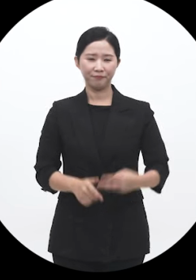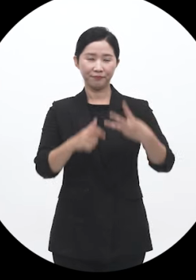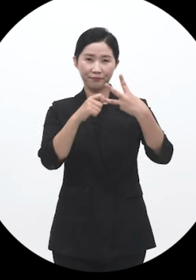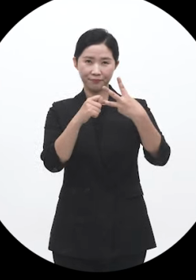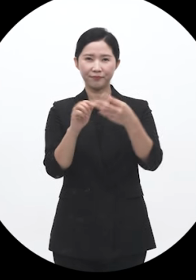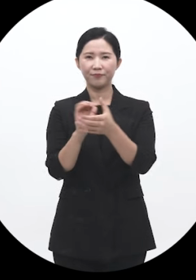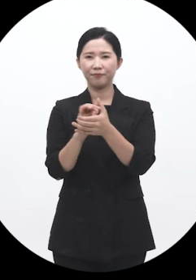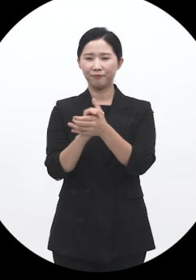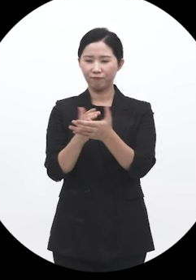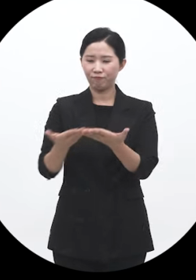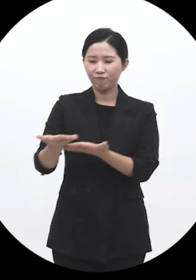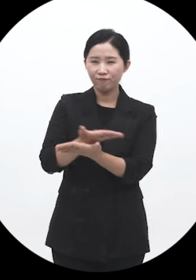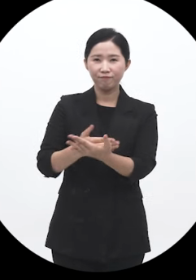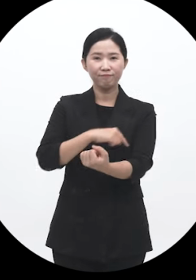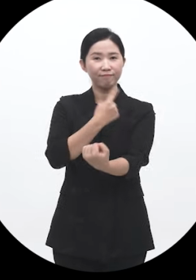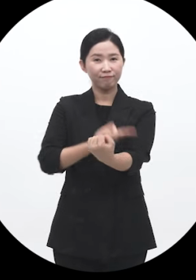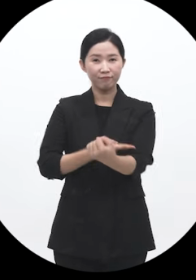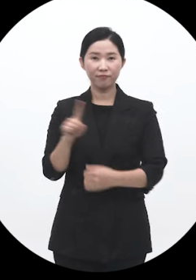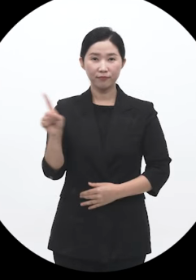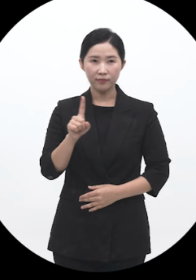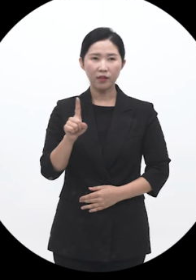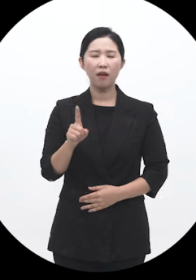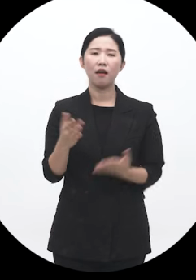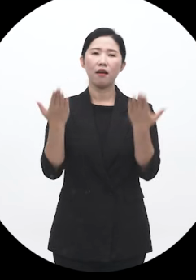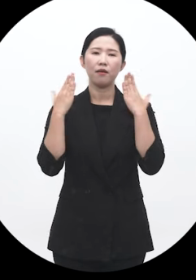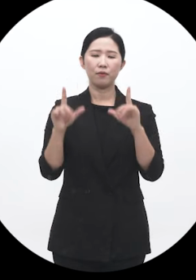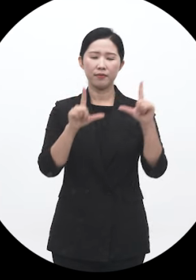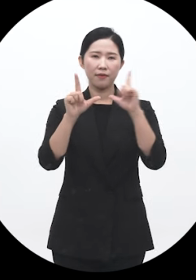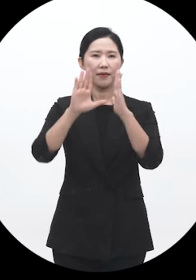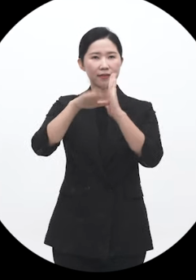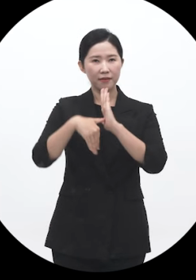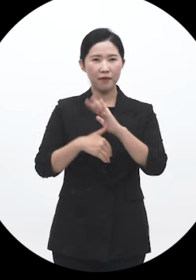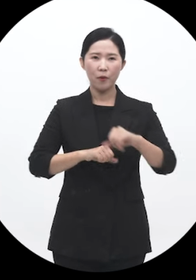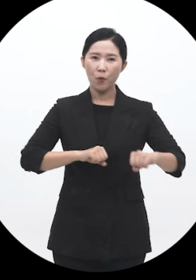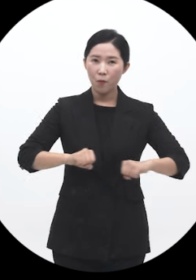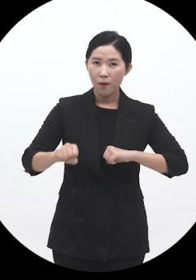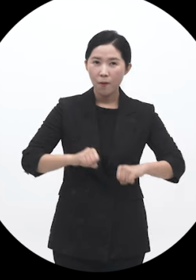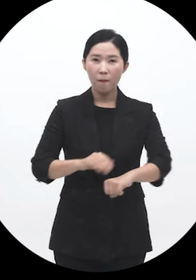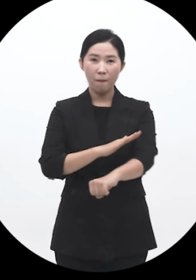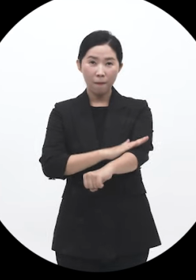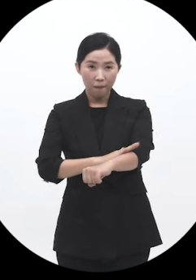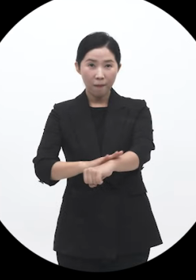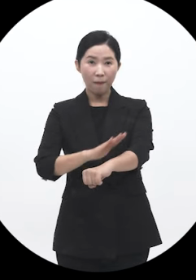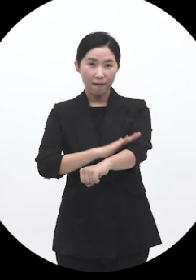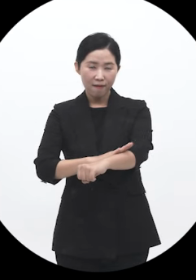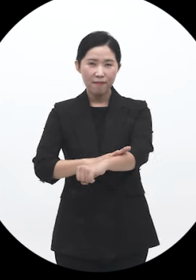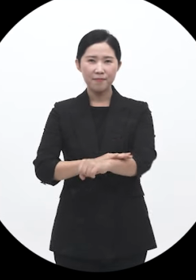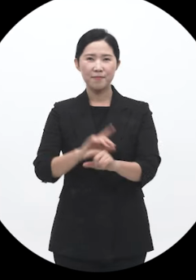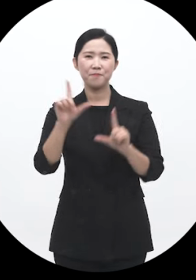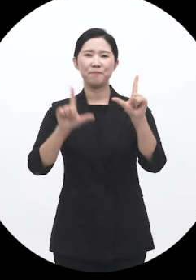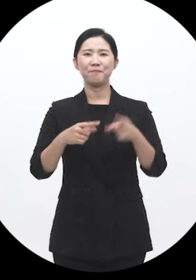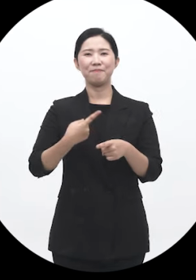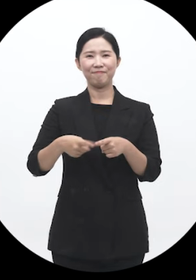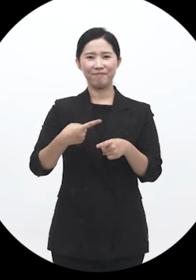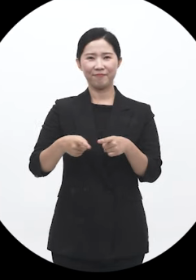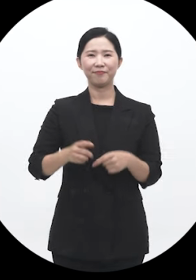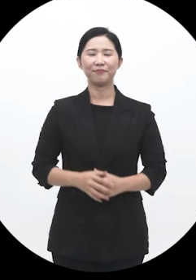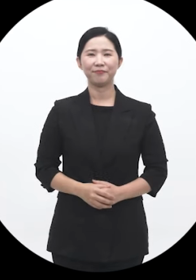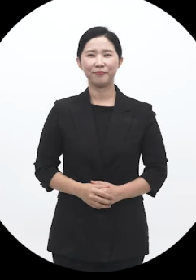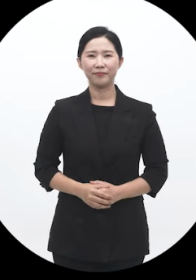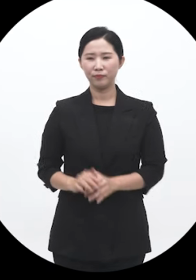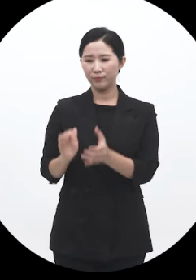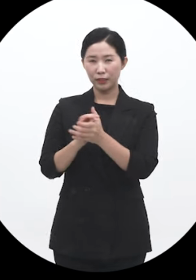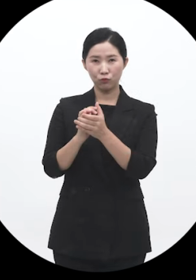공동체 역량은 학교 생활을 하면서 보여지는 공동체 일원으로서의 모습을 평가합니다.